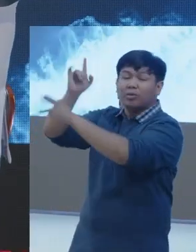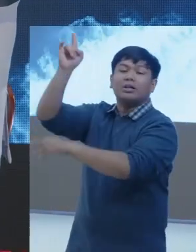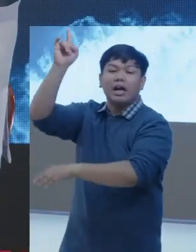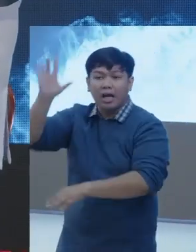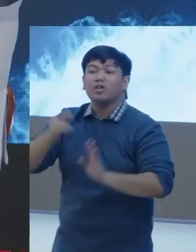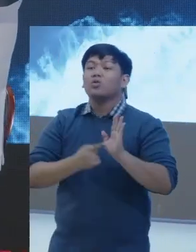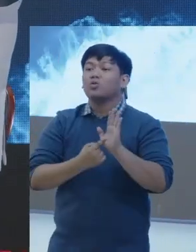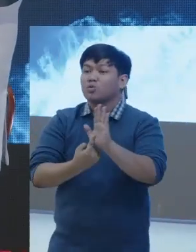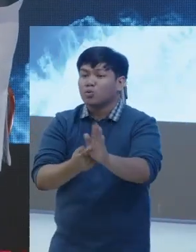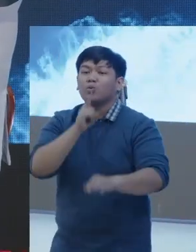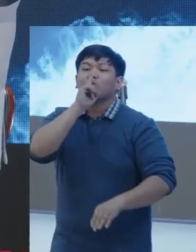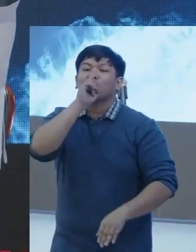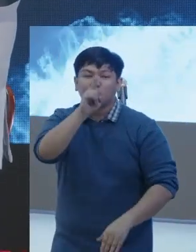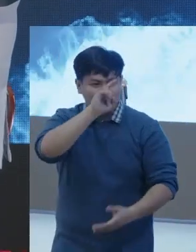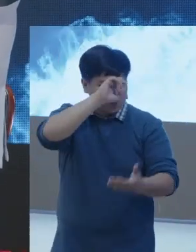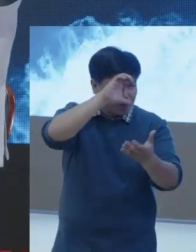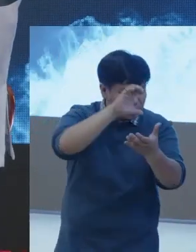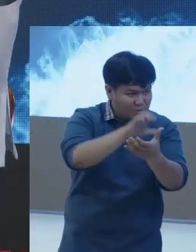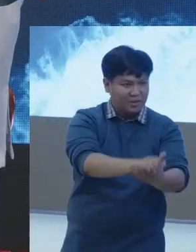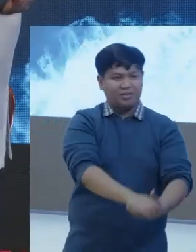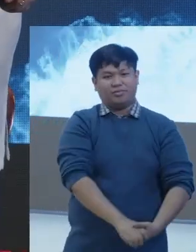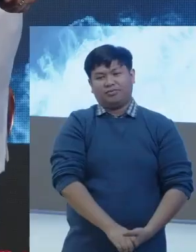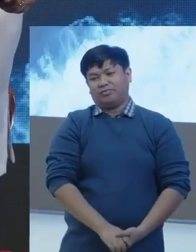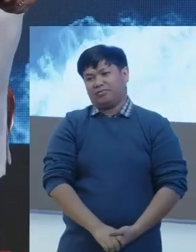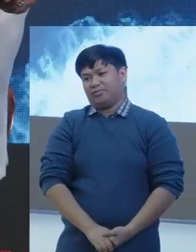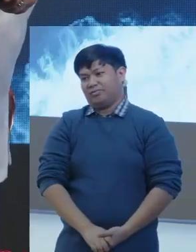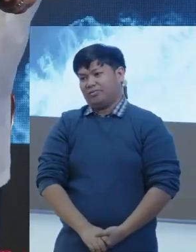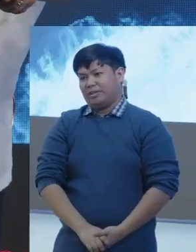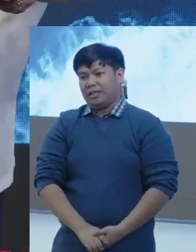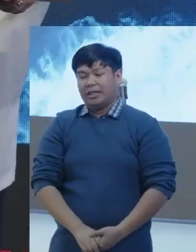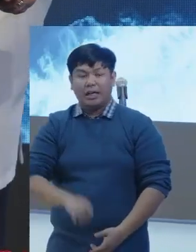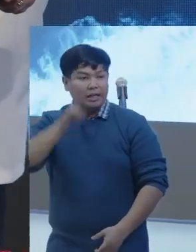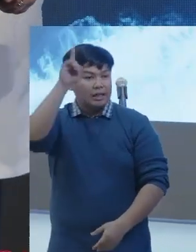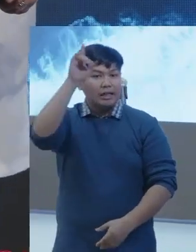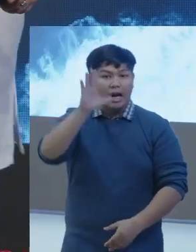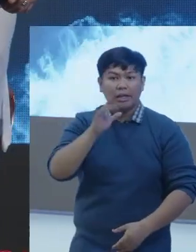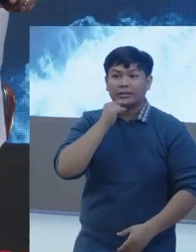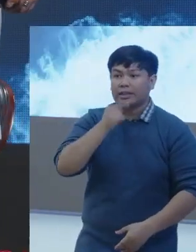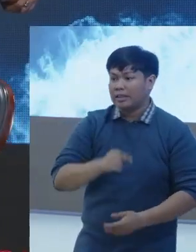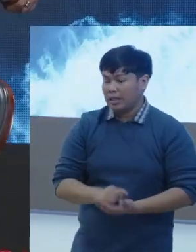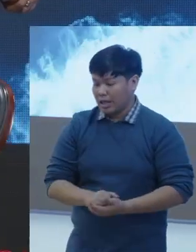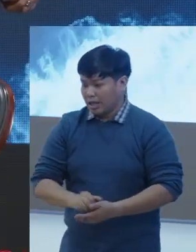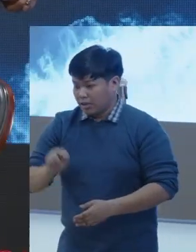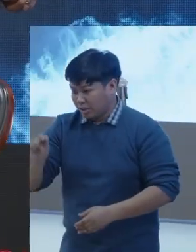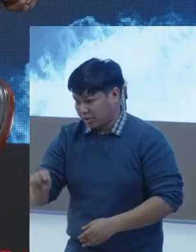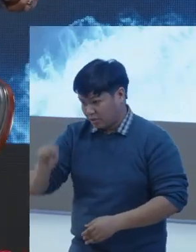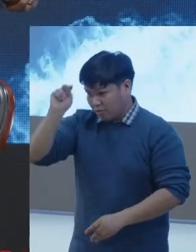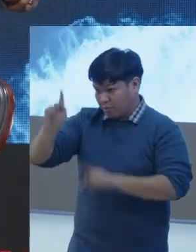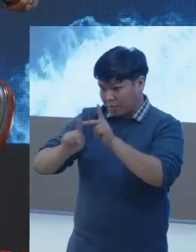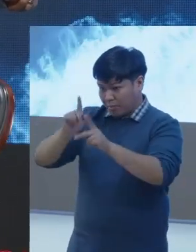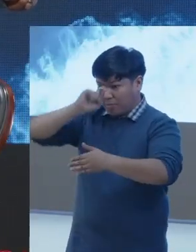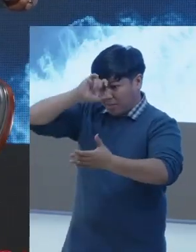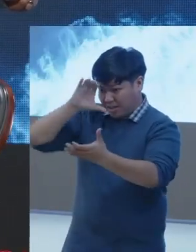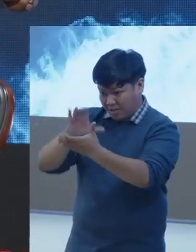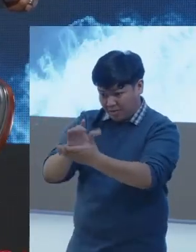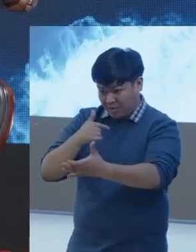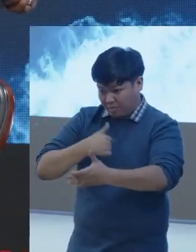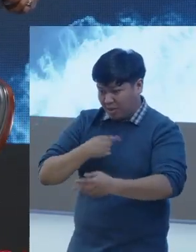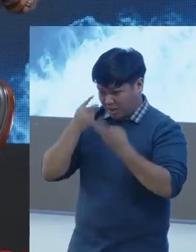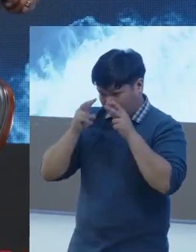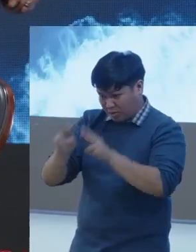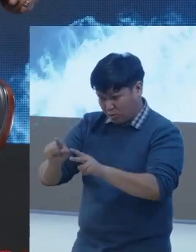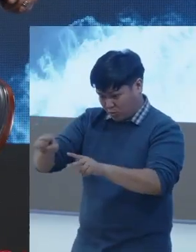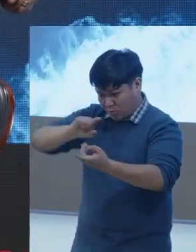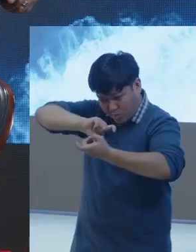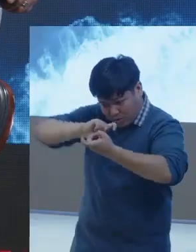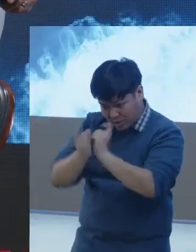10, God relented of the disaster that He had said He would do to them. Bakit siya